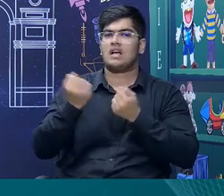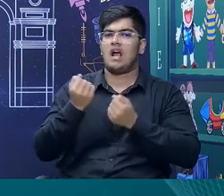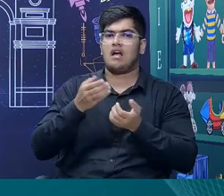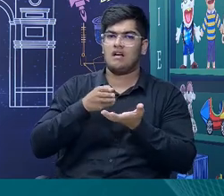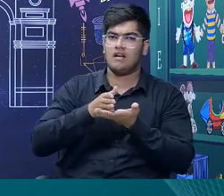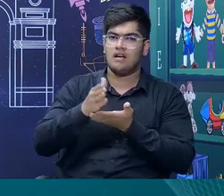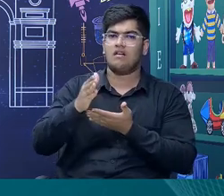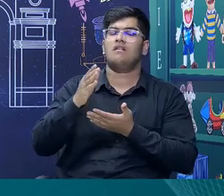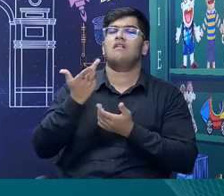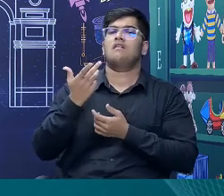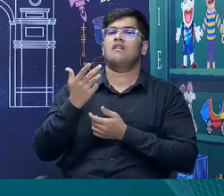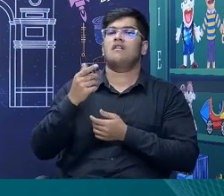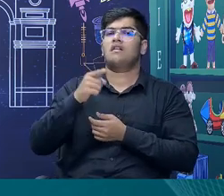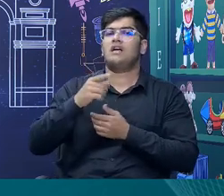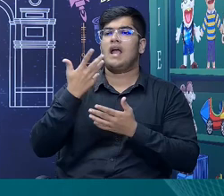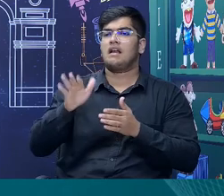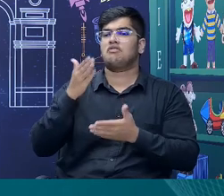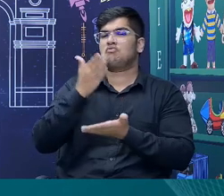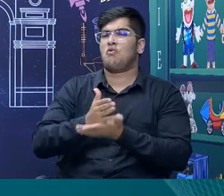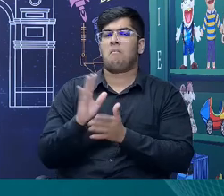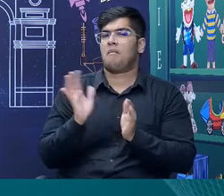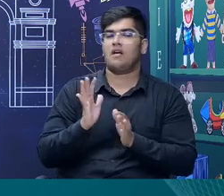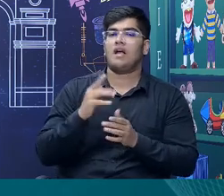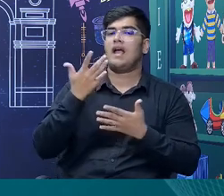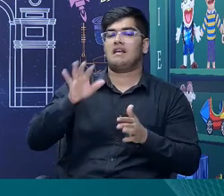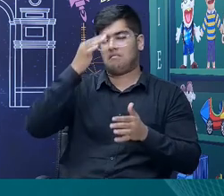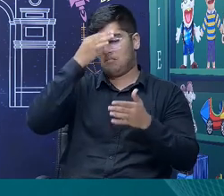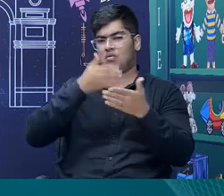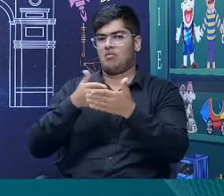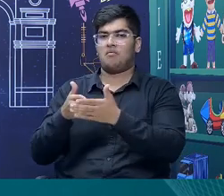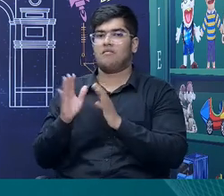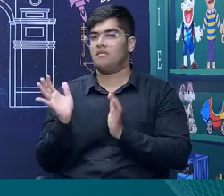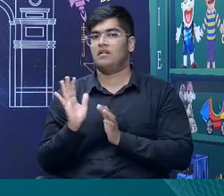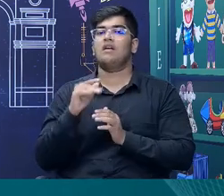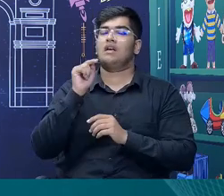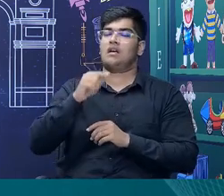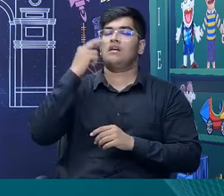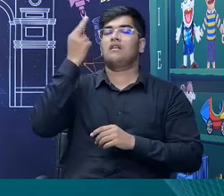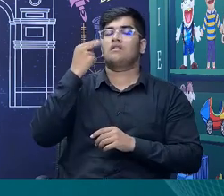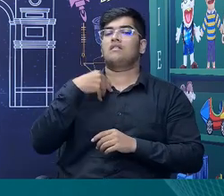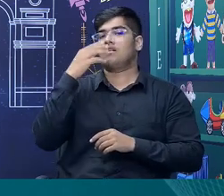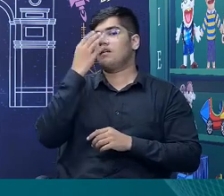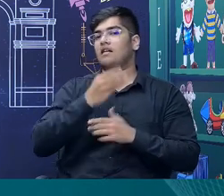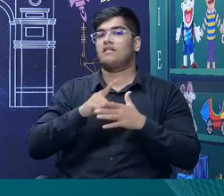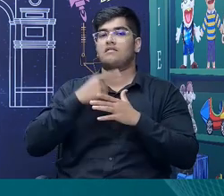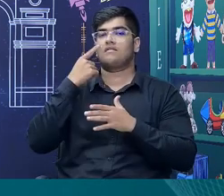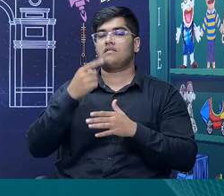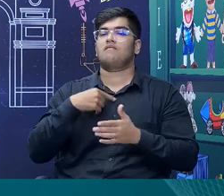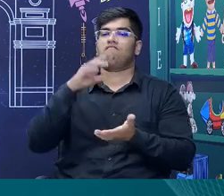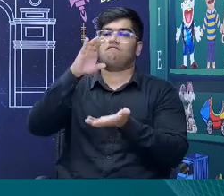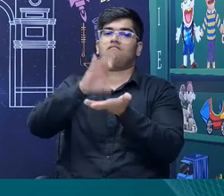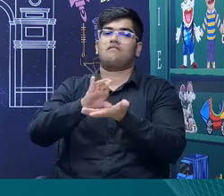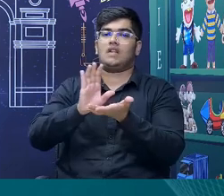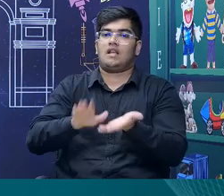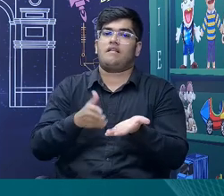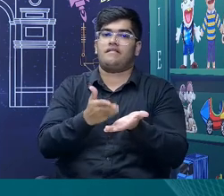से यात्रा करते हैं तो कोई रुकावट ना आए कोई ऑब्सटेकल ना आए तो इसलिए भी हम गणेश जी की मूर्ति हमेशा अपने